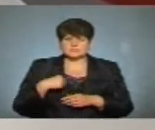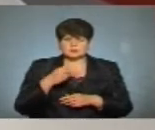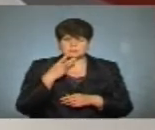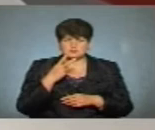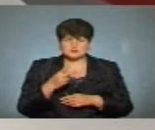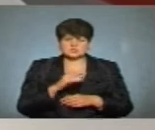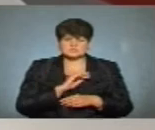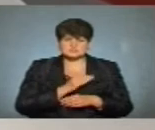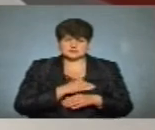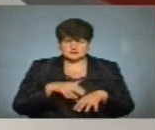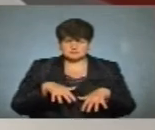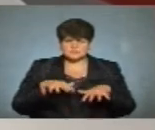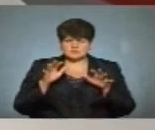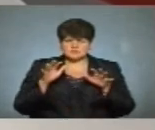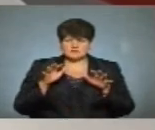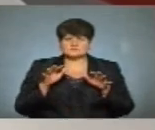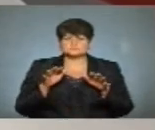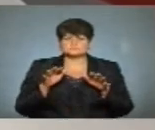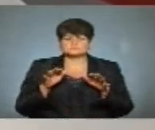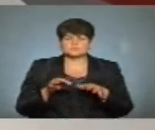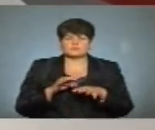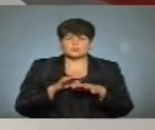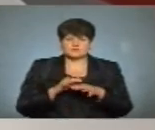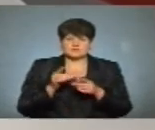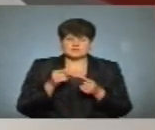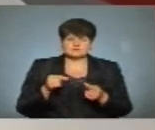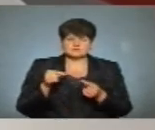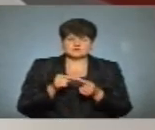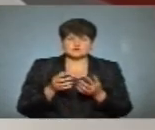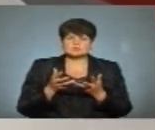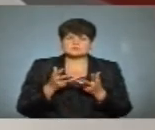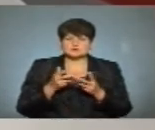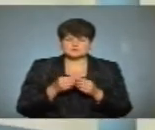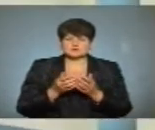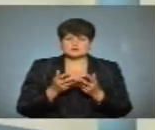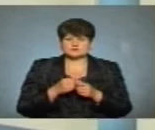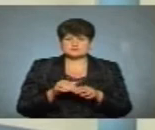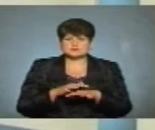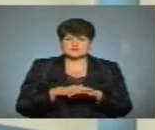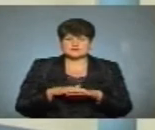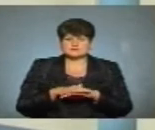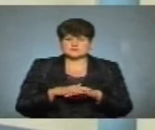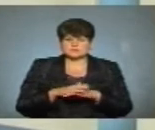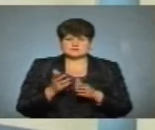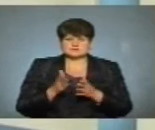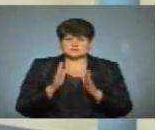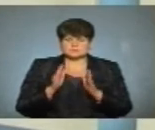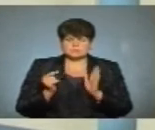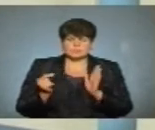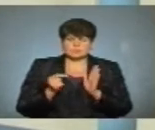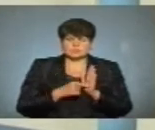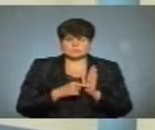різке підняття і провели відповідні розрахунки кількості населення, яке підпадає